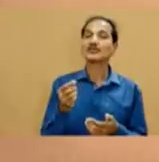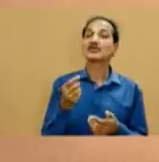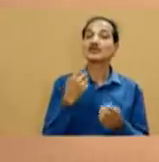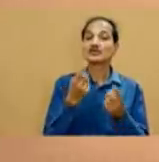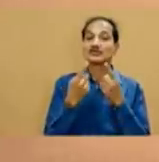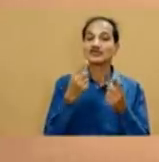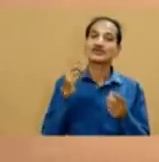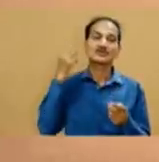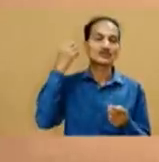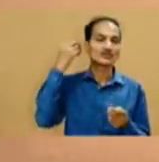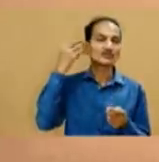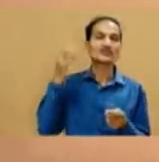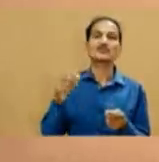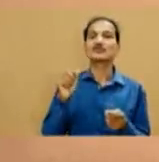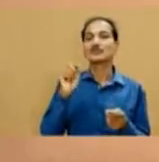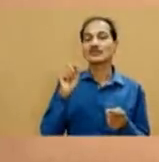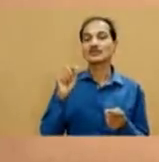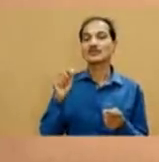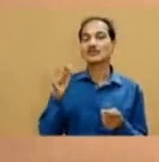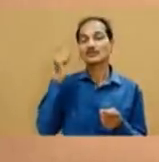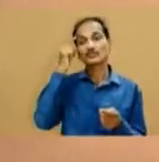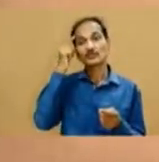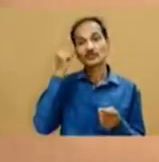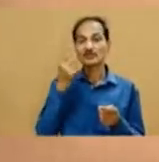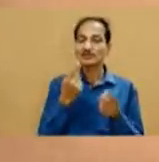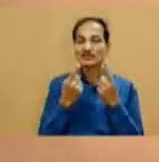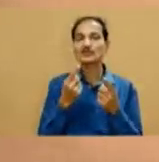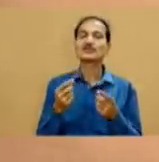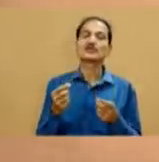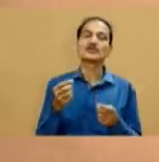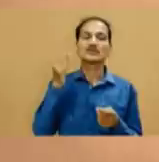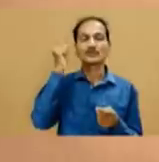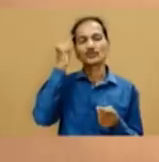ଏବଂ ତାଙ୍କର ମନ ଟିକେ ବୁଝିବା।